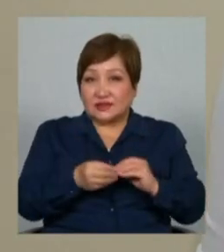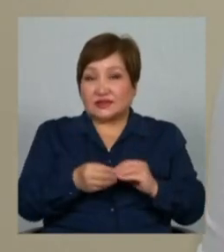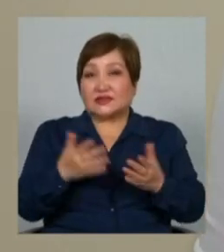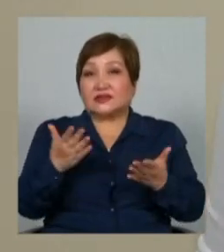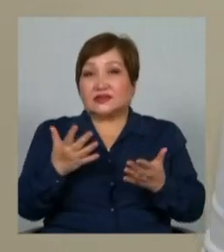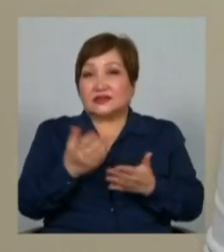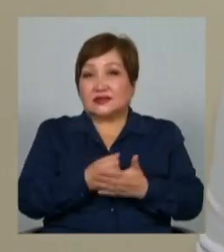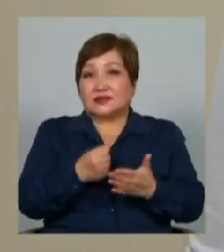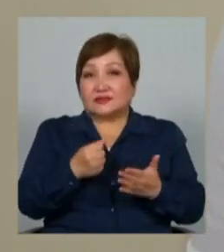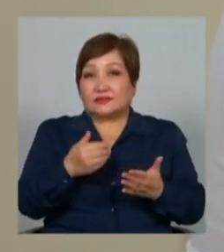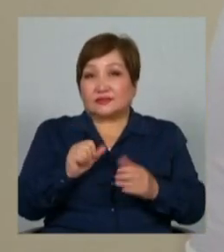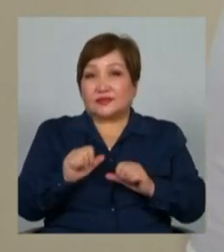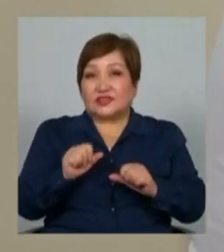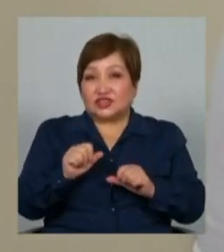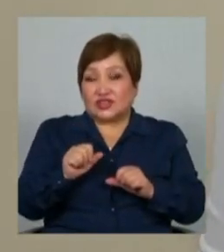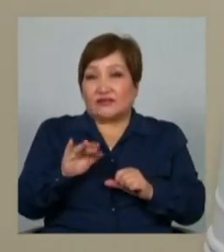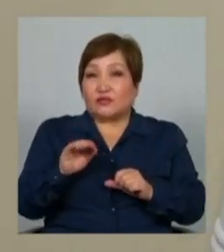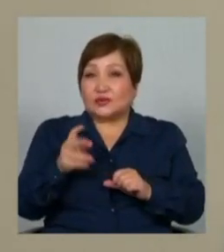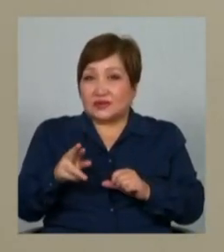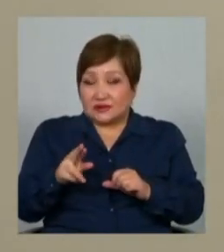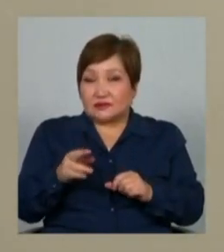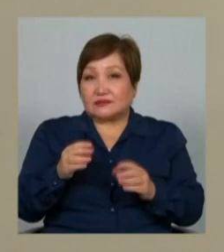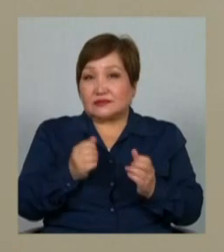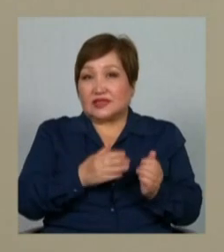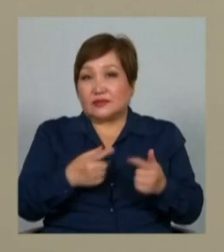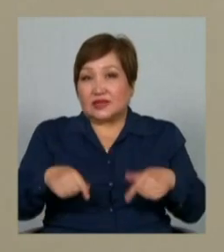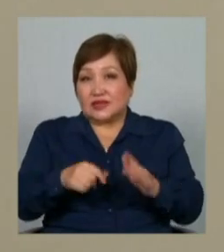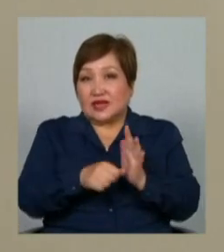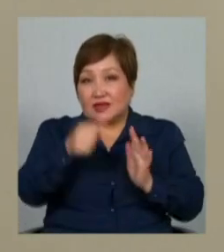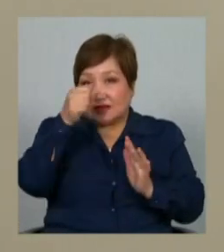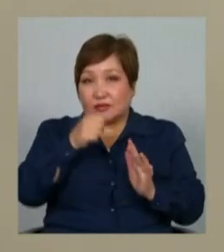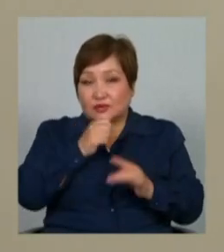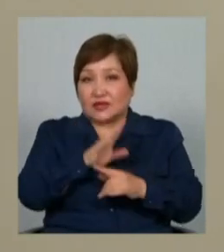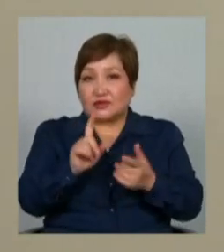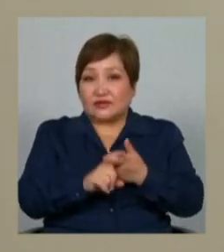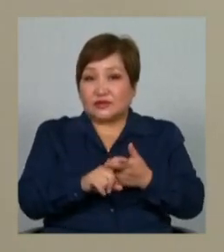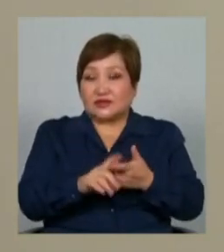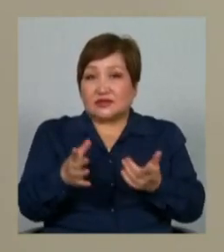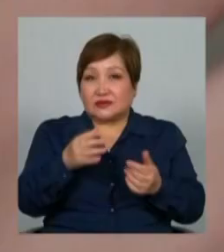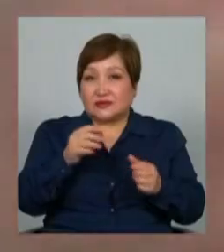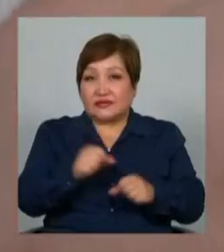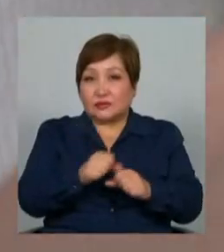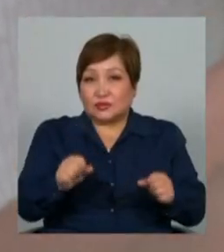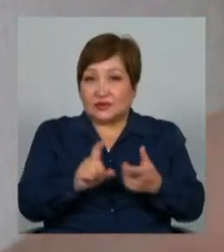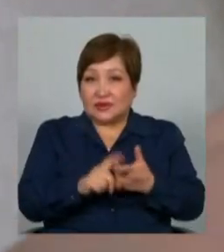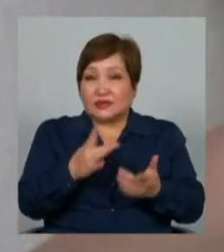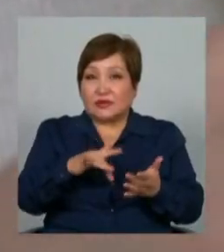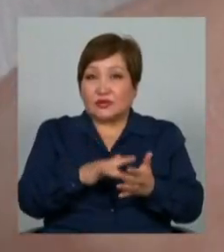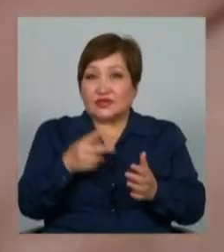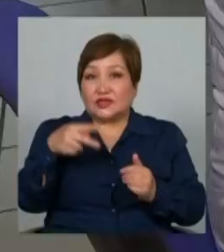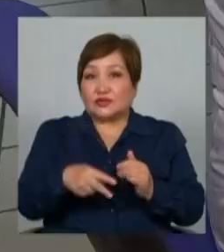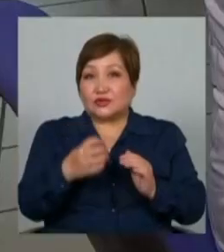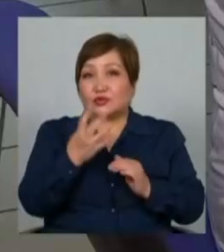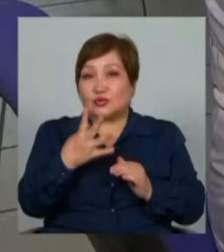қабілеті қалыптасып, кемінде 6 ай бойы коронавирусты жұқтырмауға мүмкіндік туады. Қазір мегаполисте 214 егу